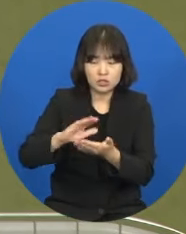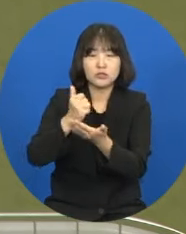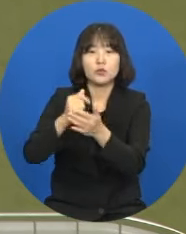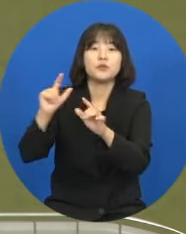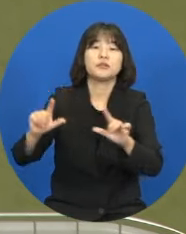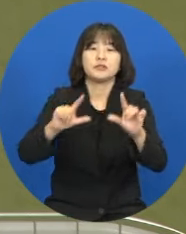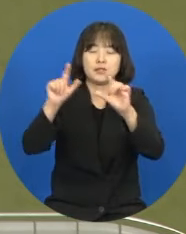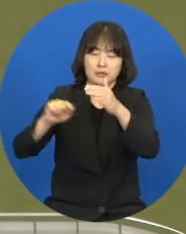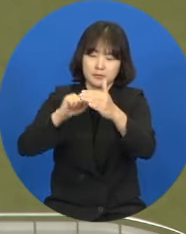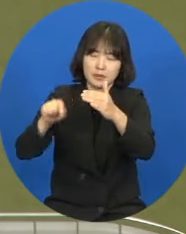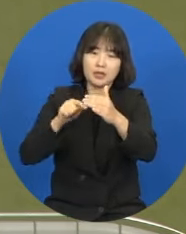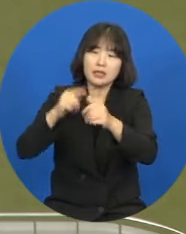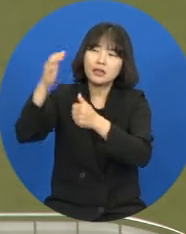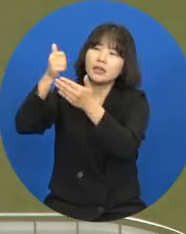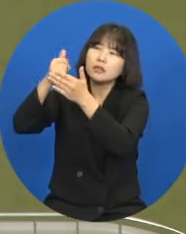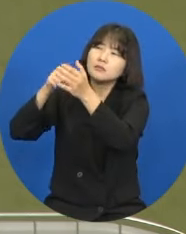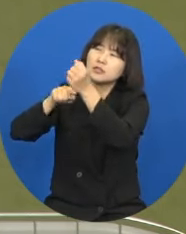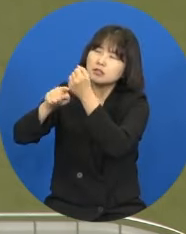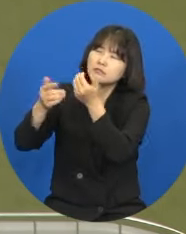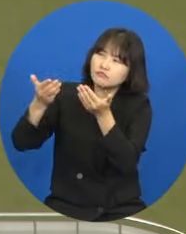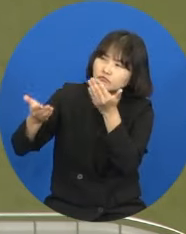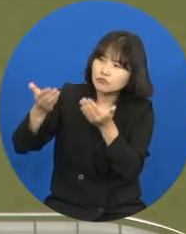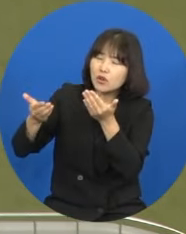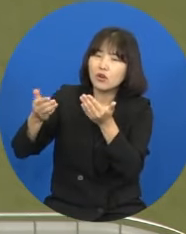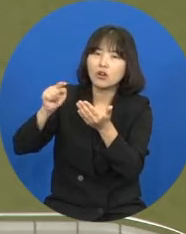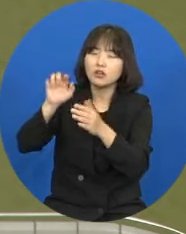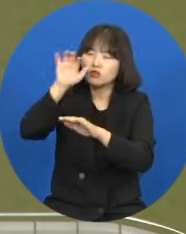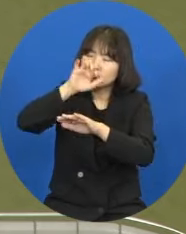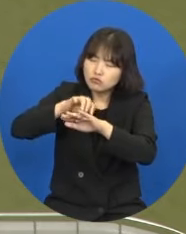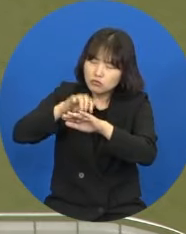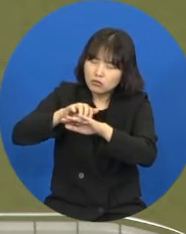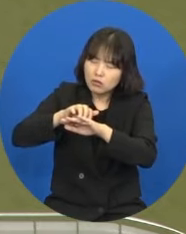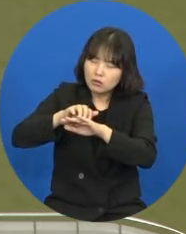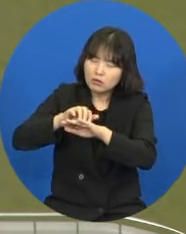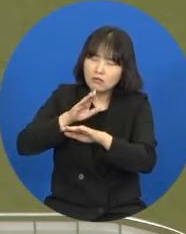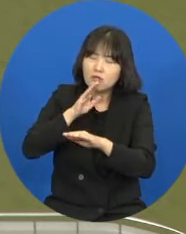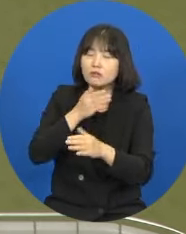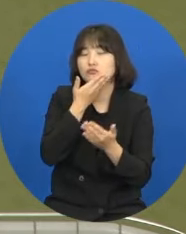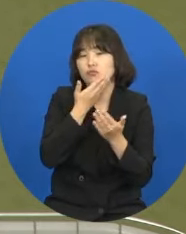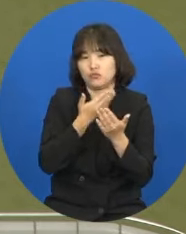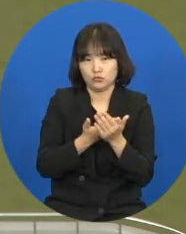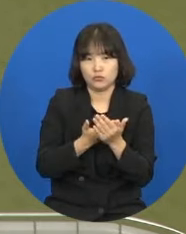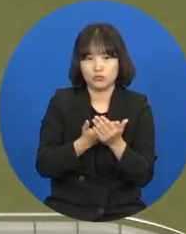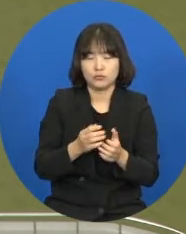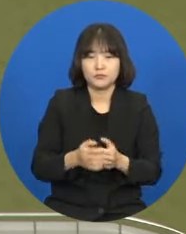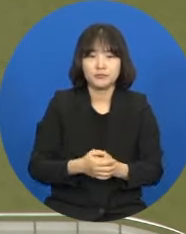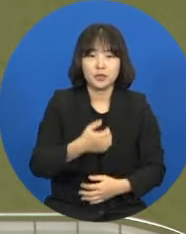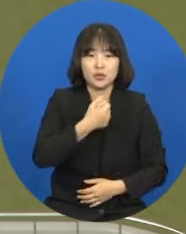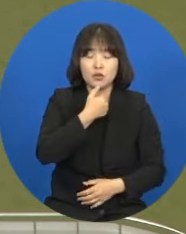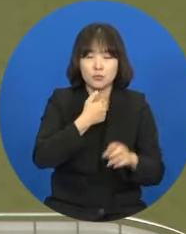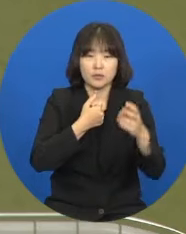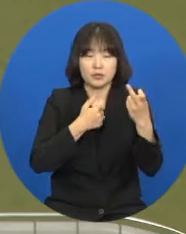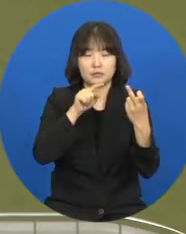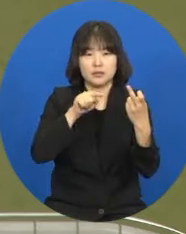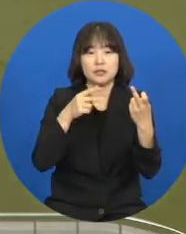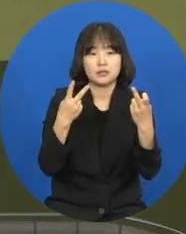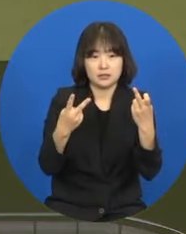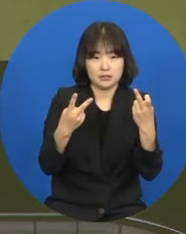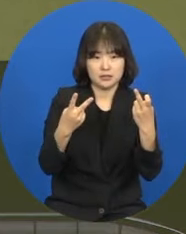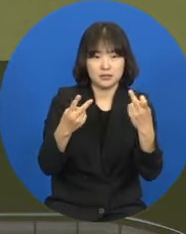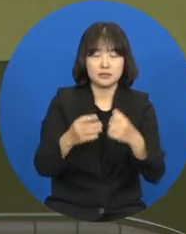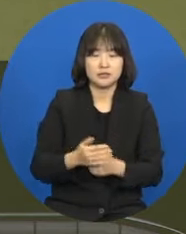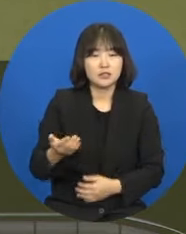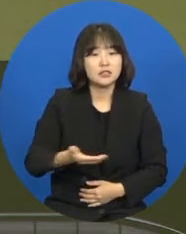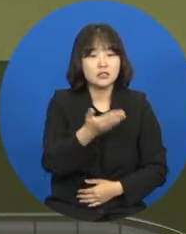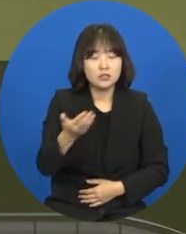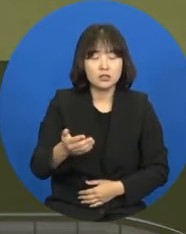삶속에 하나님의 뜻을 분별하는 것 이것을 훈련받는 것 너무 중요합니다 로마서 12장 2절에 이렇게 되어 있어요